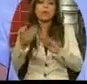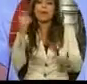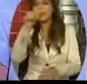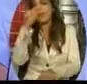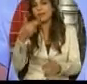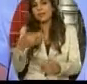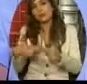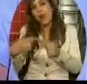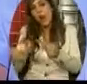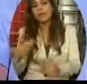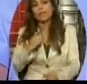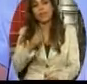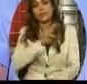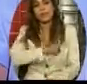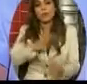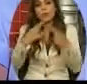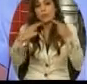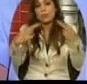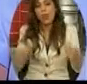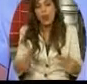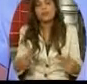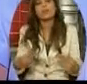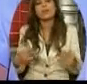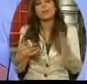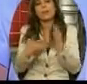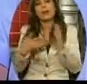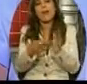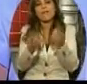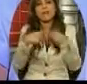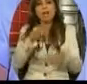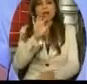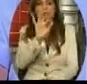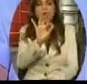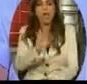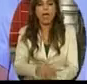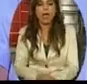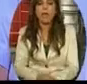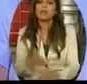הקרוב, ונמתין בסבלנות לתוצאות של המחקר ושל הוועדה שאתה מדבר עליה. עוד